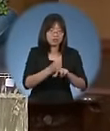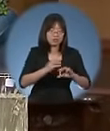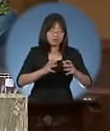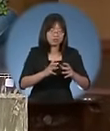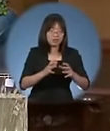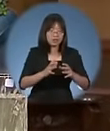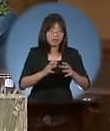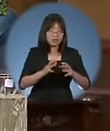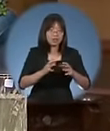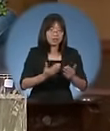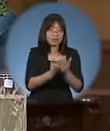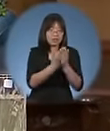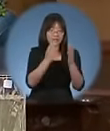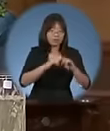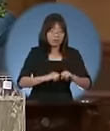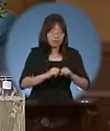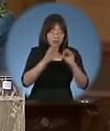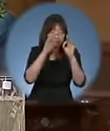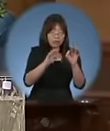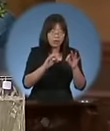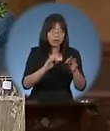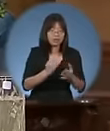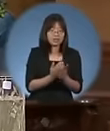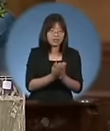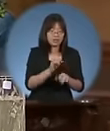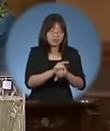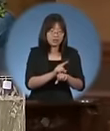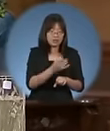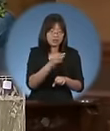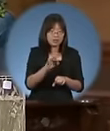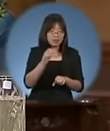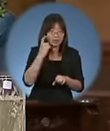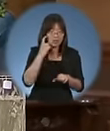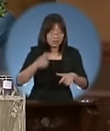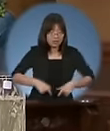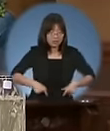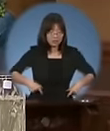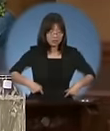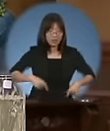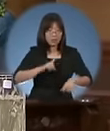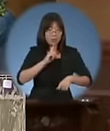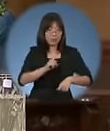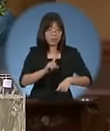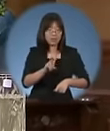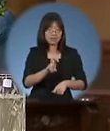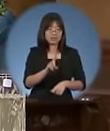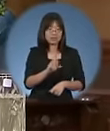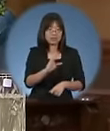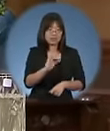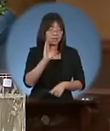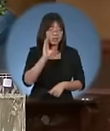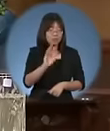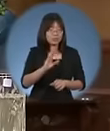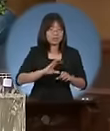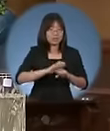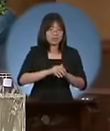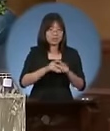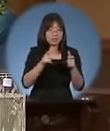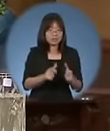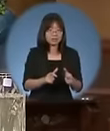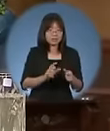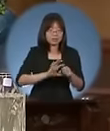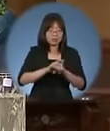보시면서 중요한 것은 다양성의 인정, 그렇죠. 관용의 정신이다. 예. 사실 그게 21세기 앞으로 세계 시민,